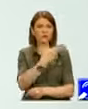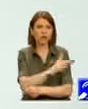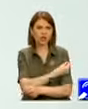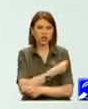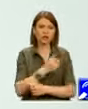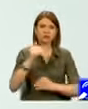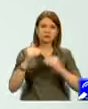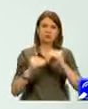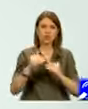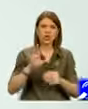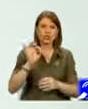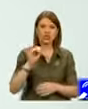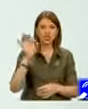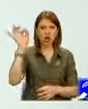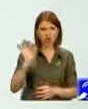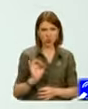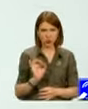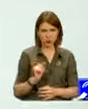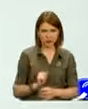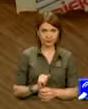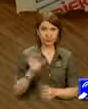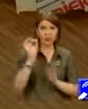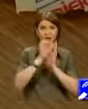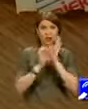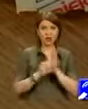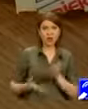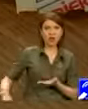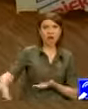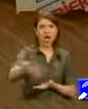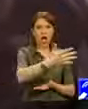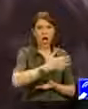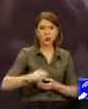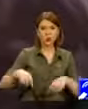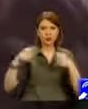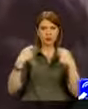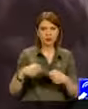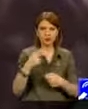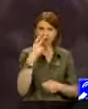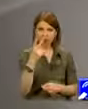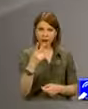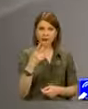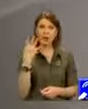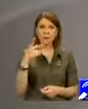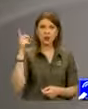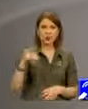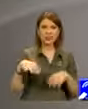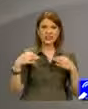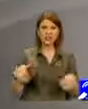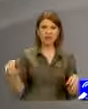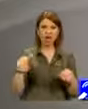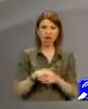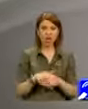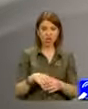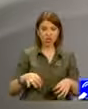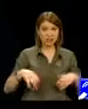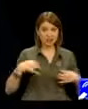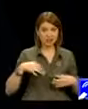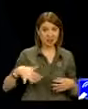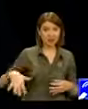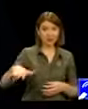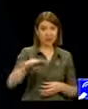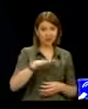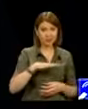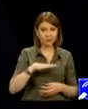in proportie de peste 50% datele colectate de sindicaliști arata ca 4 din 10 angajati din sistemul public